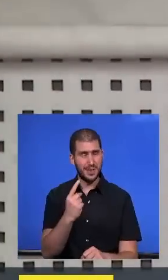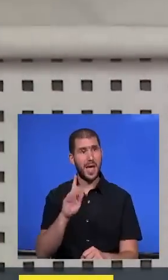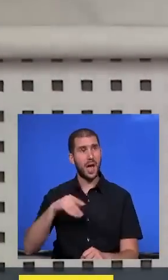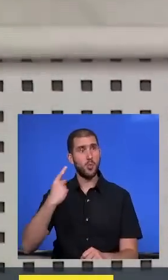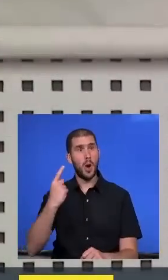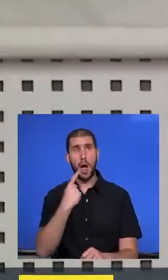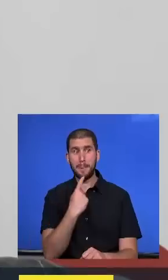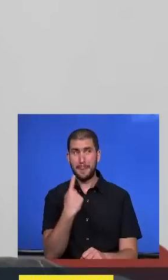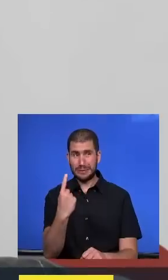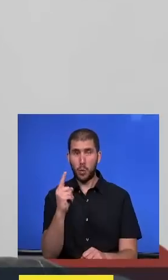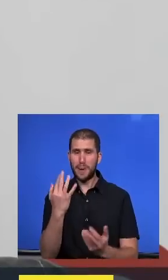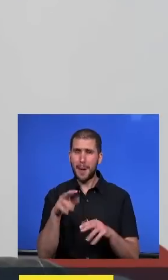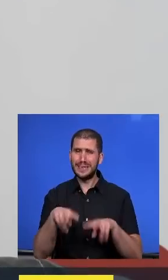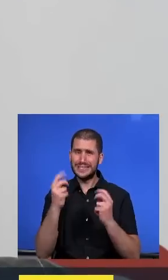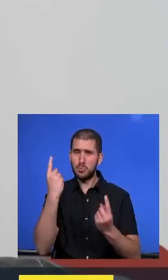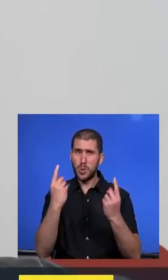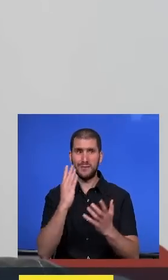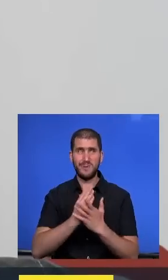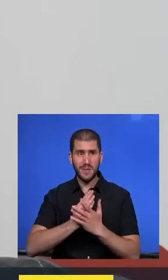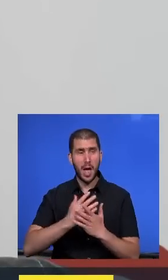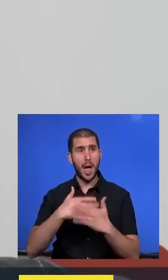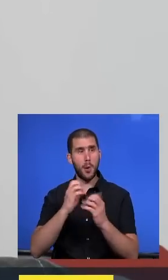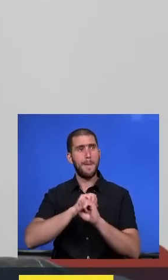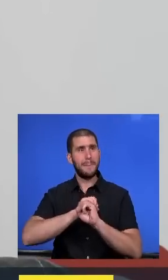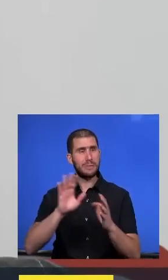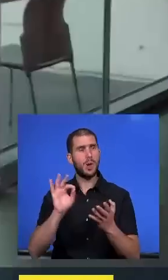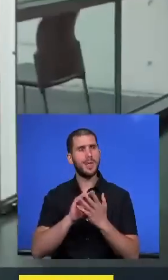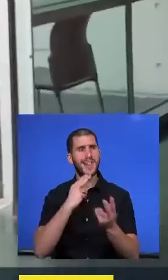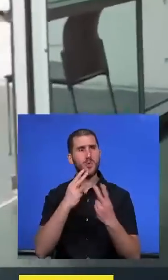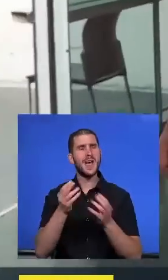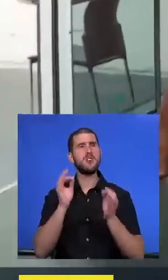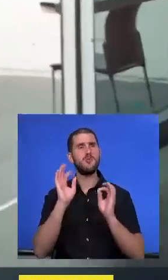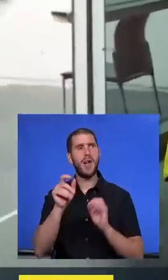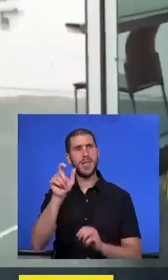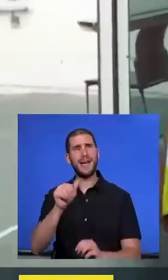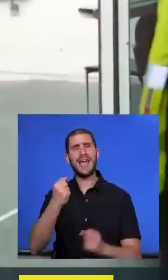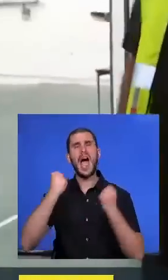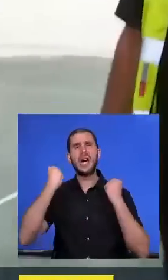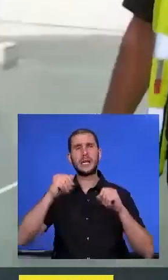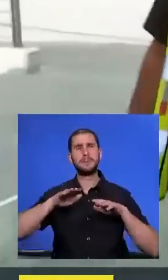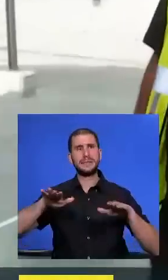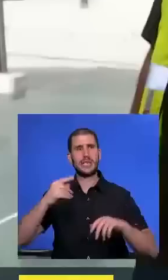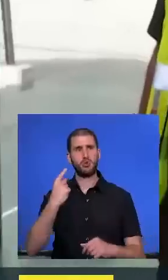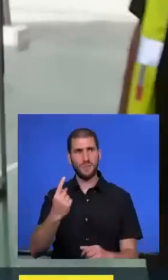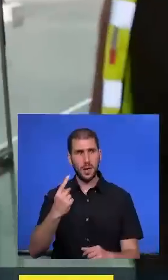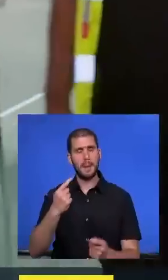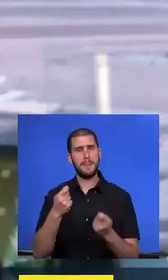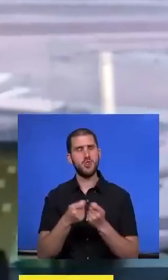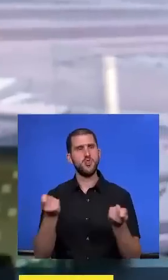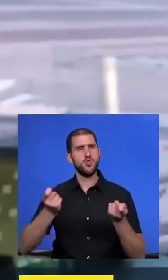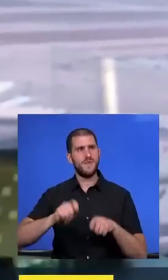שהוא רמז לכך בכמה הזדמנויות, הבוקר פרסמנו את כתב התגובה הרשמי של האיש החזק בנתב"ג בעניין